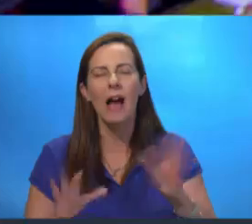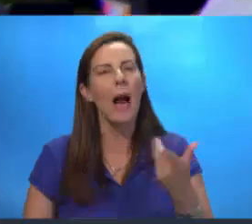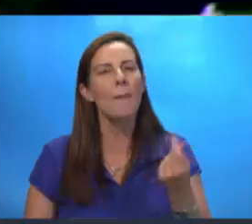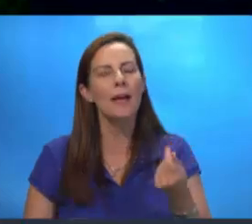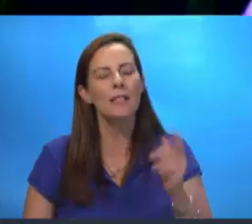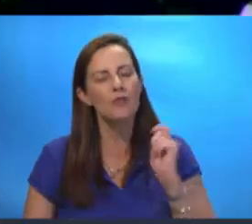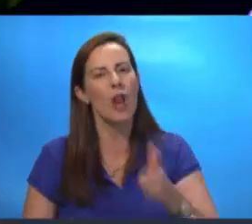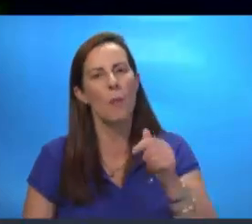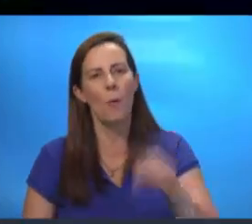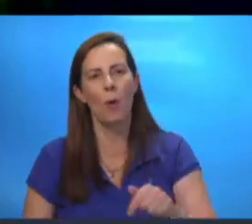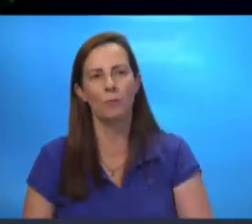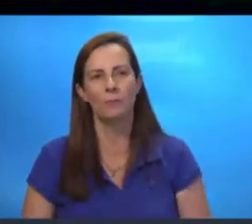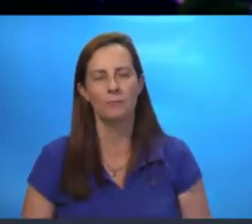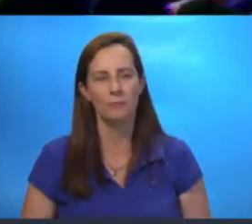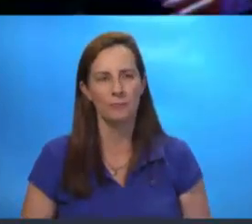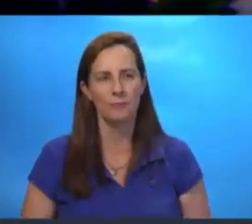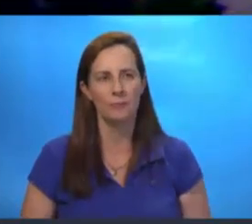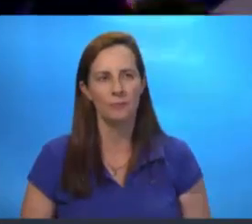כאן.